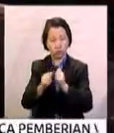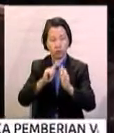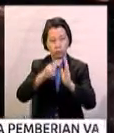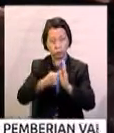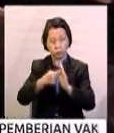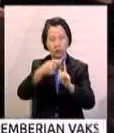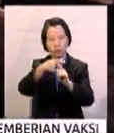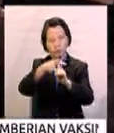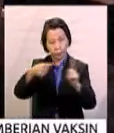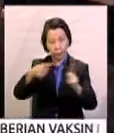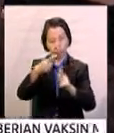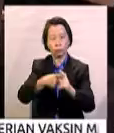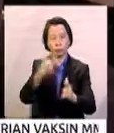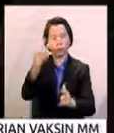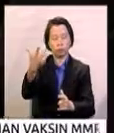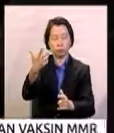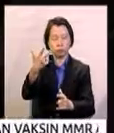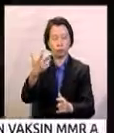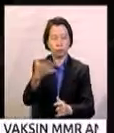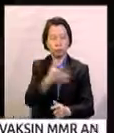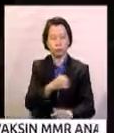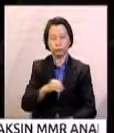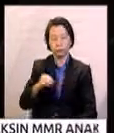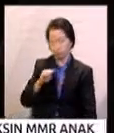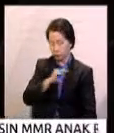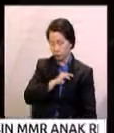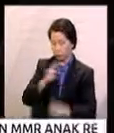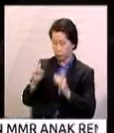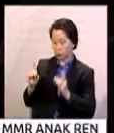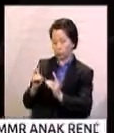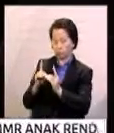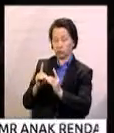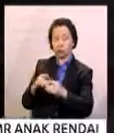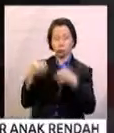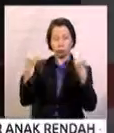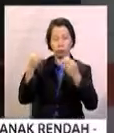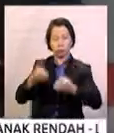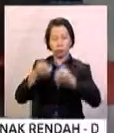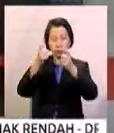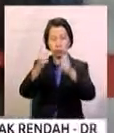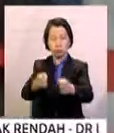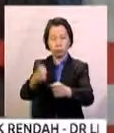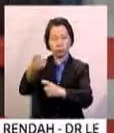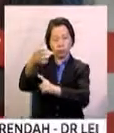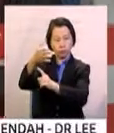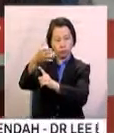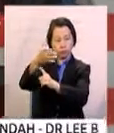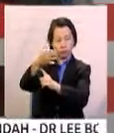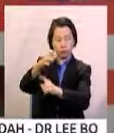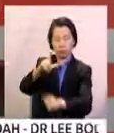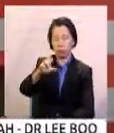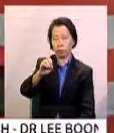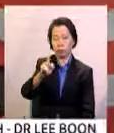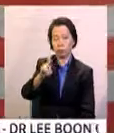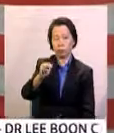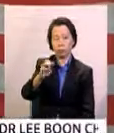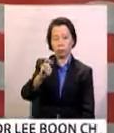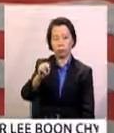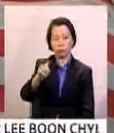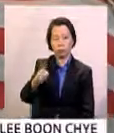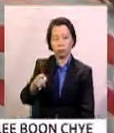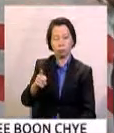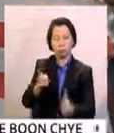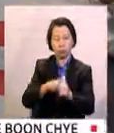pada pertengahan Mac ini S sad ditemui pada Majlis penyerahan jalur Gemilang kepada Mohamad lokman hajiman yang